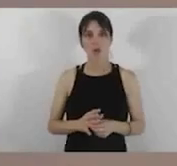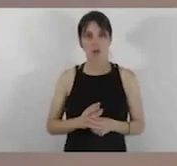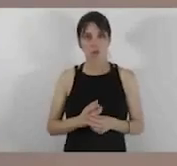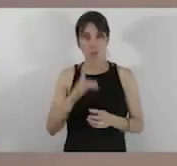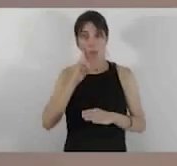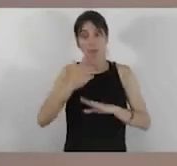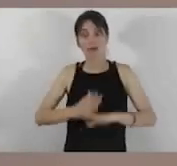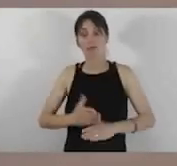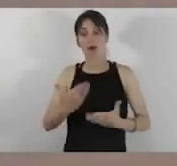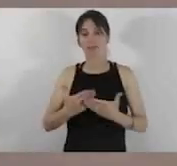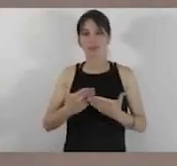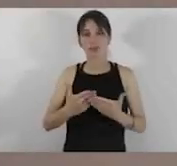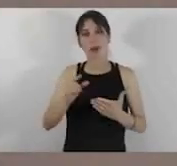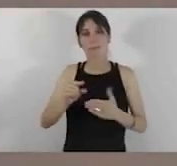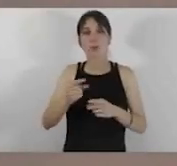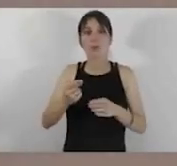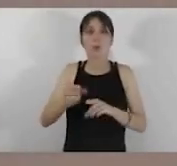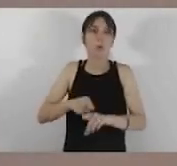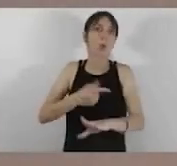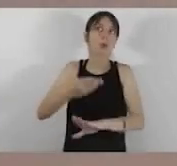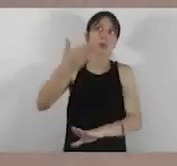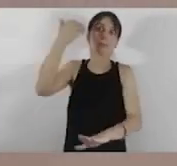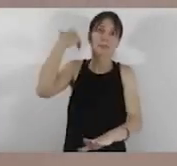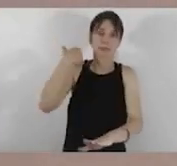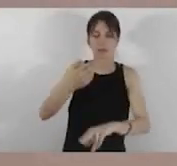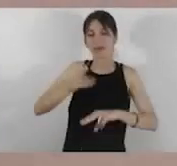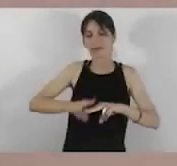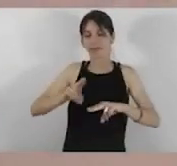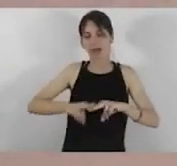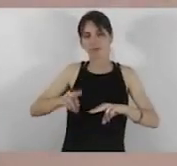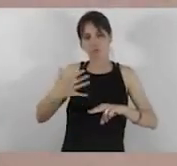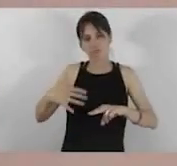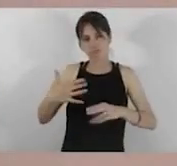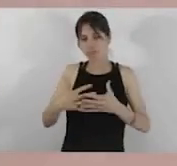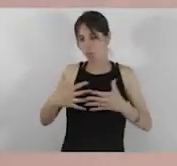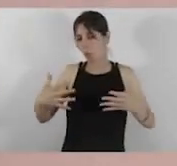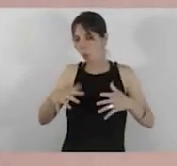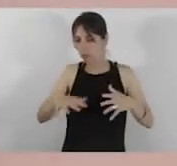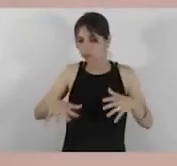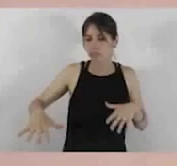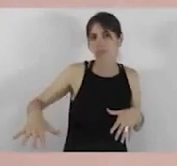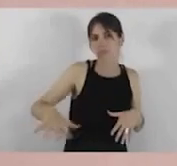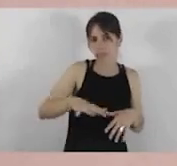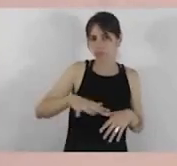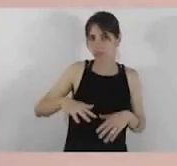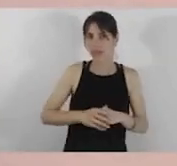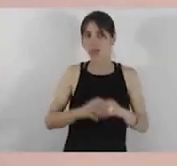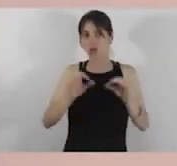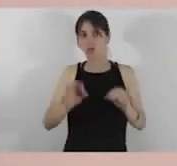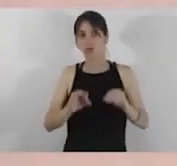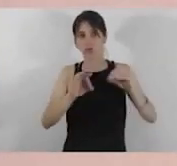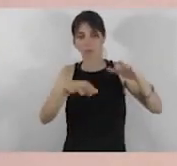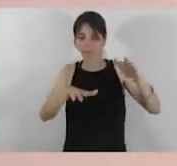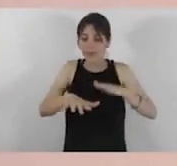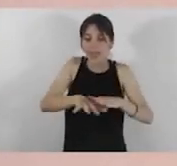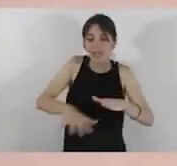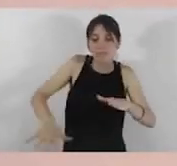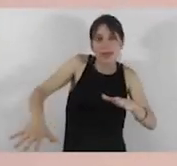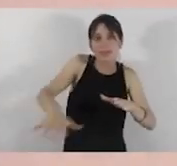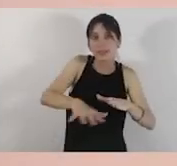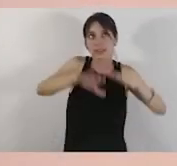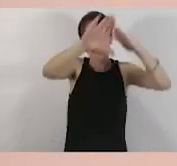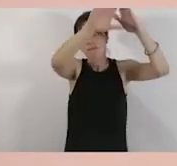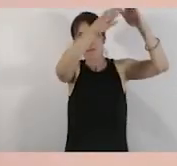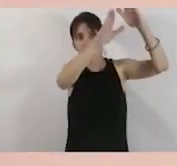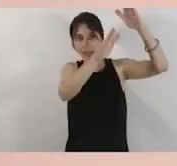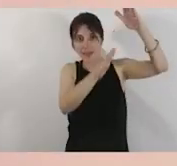c'est des travaux très importants et très effectivement, l'entretien de cet espace va pouvoir se